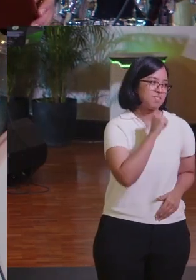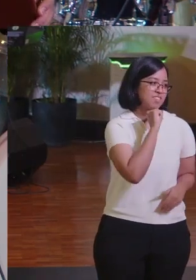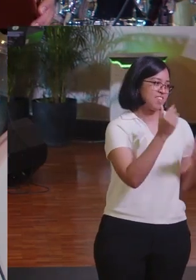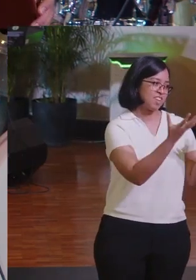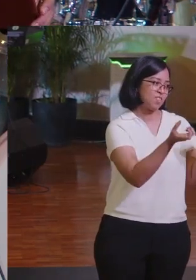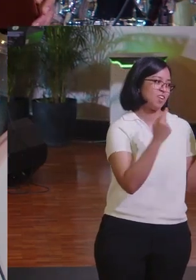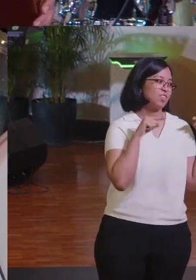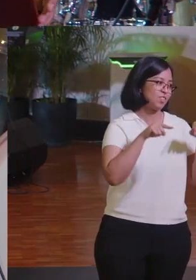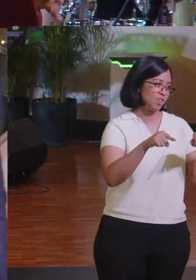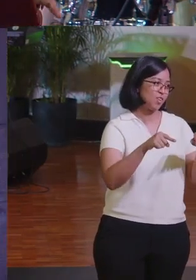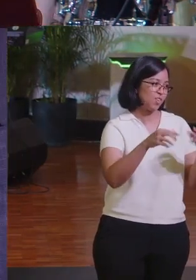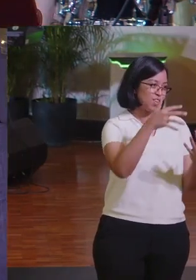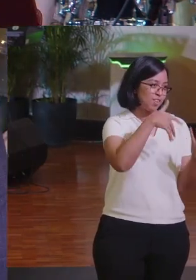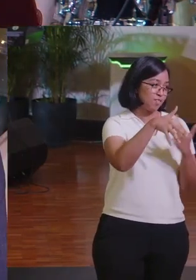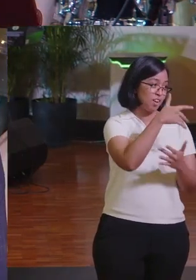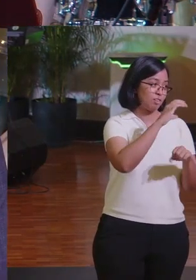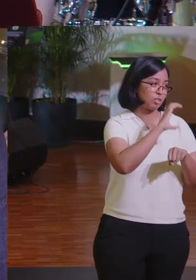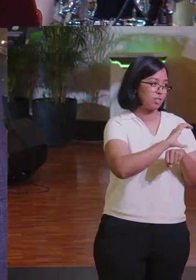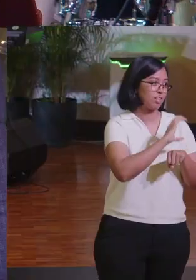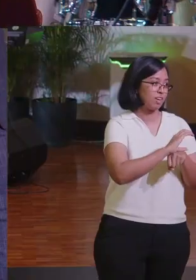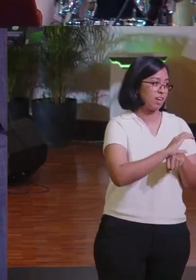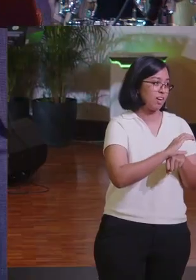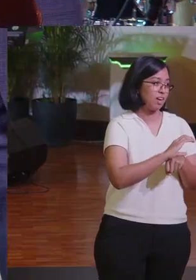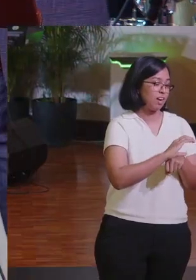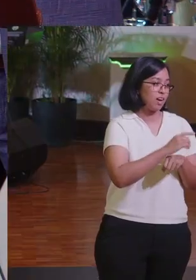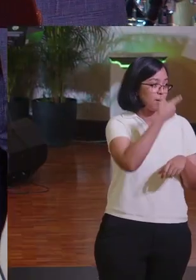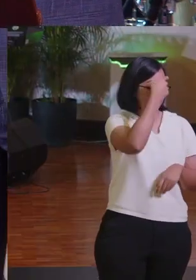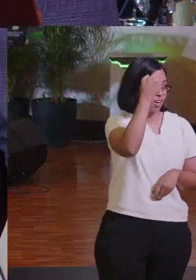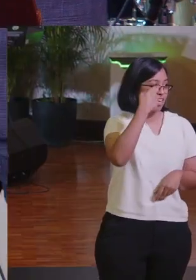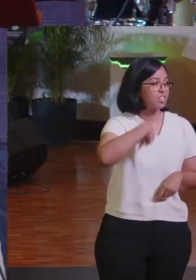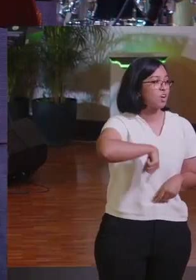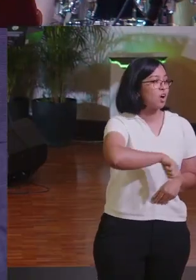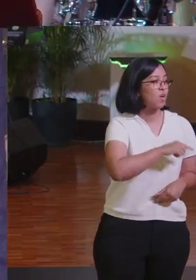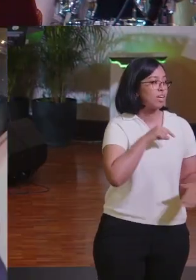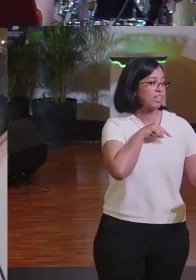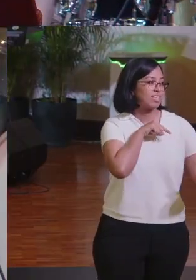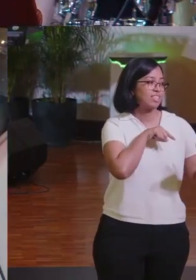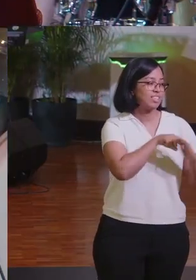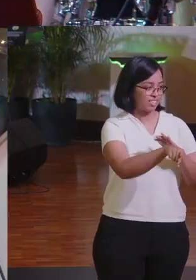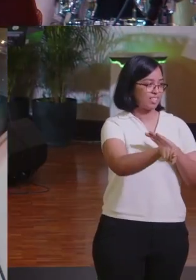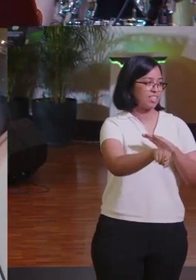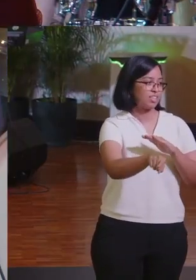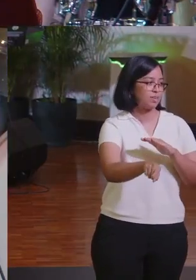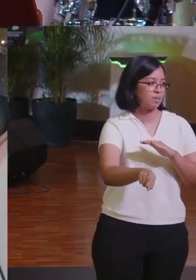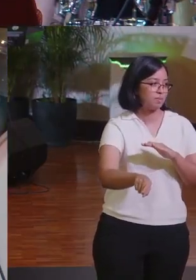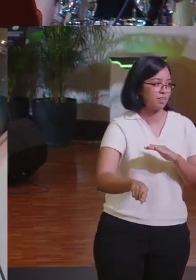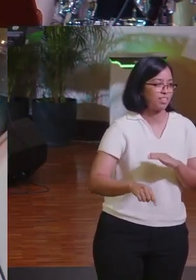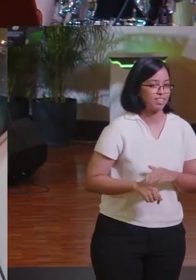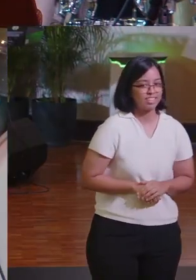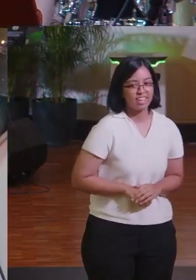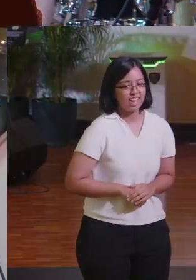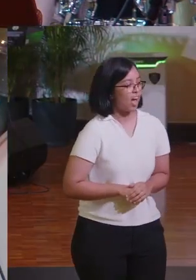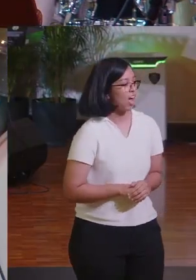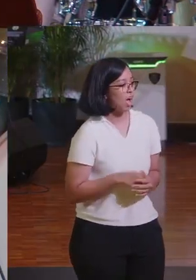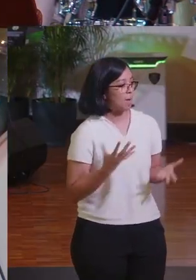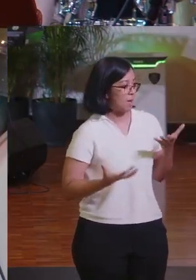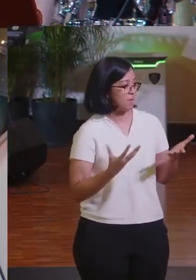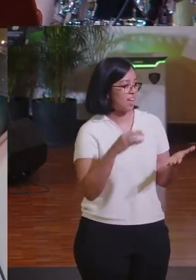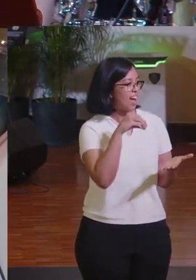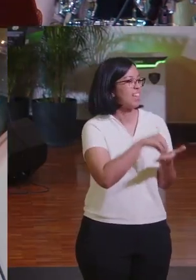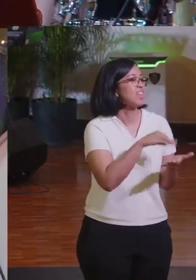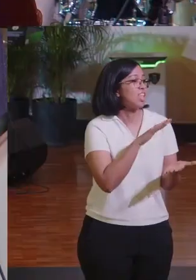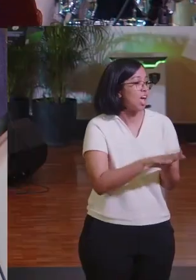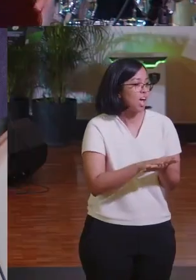fellowship kasi meron tayong tinatakasan. Maring utang, hindi po utang, tinatakasan din ang utang.